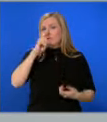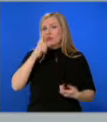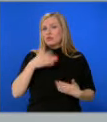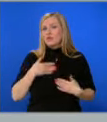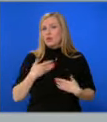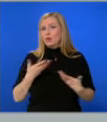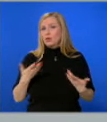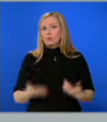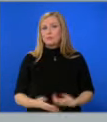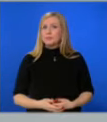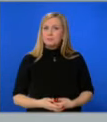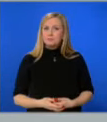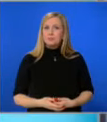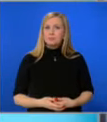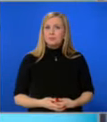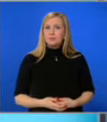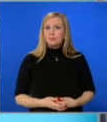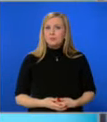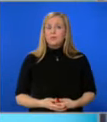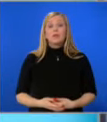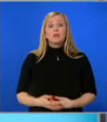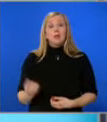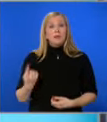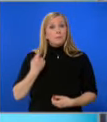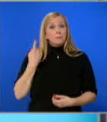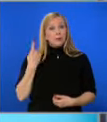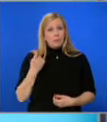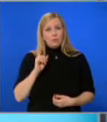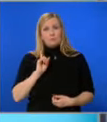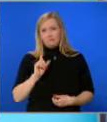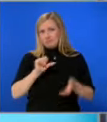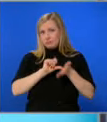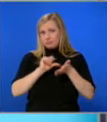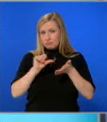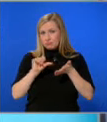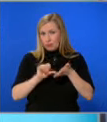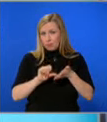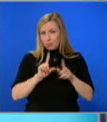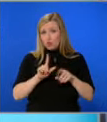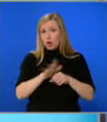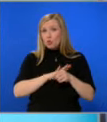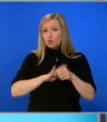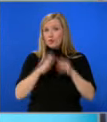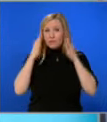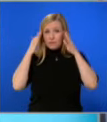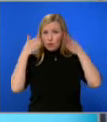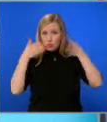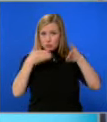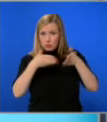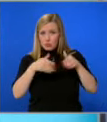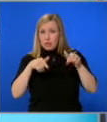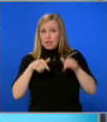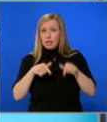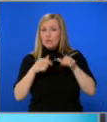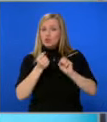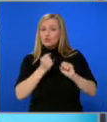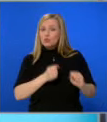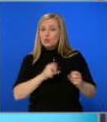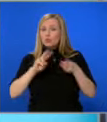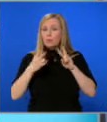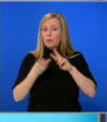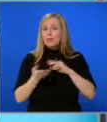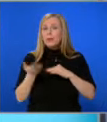което демонстрирате? Първо, нека да подчертая, че основният фокус на тези конституционни